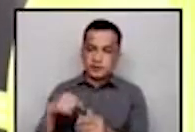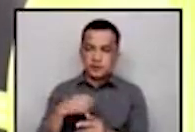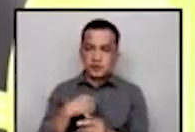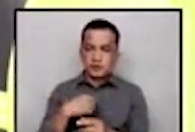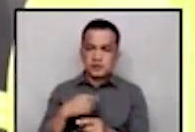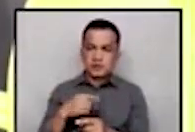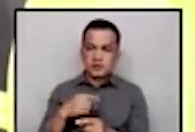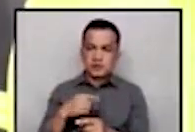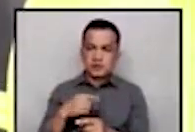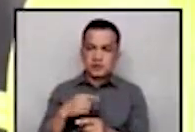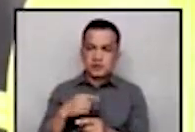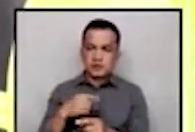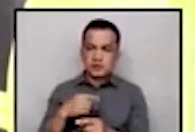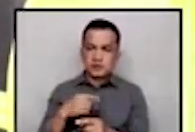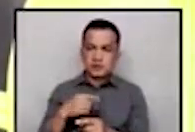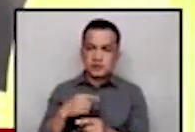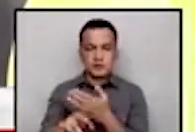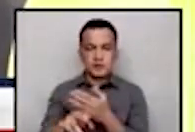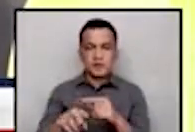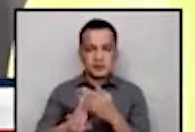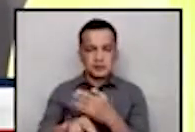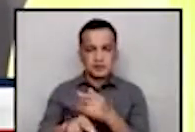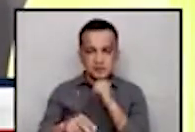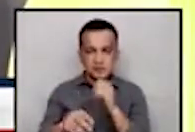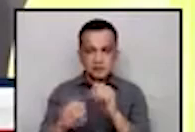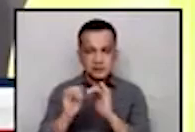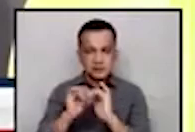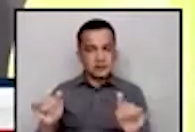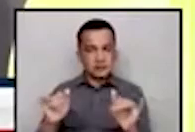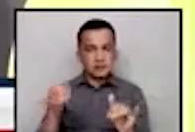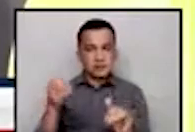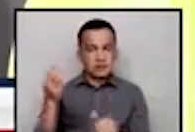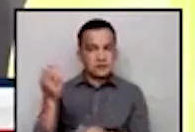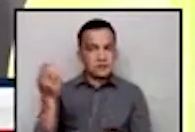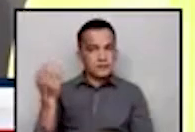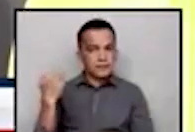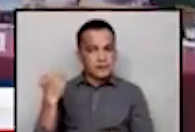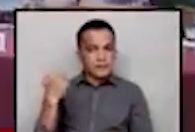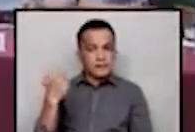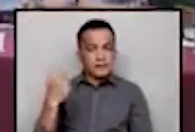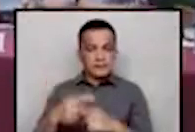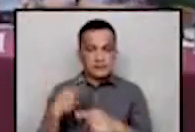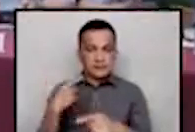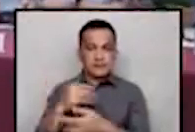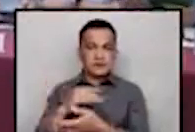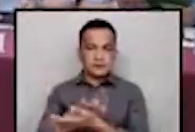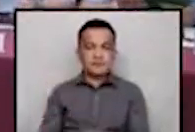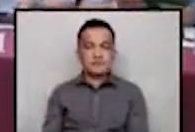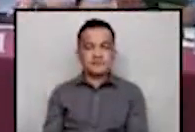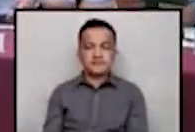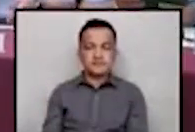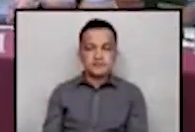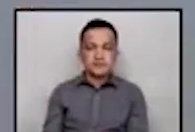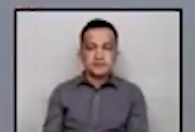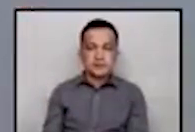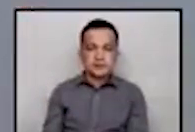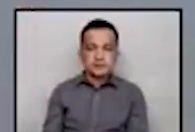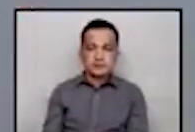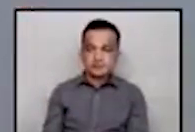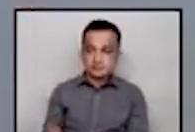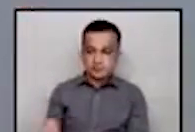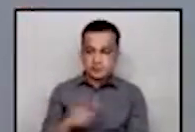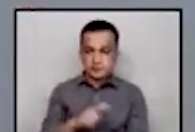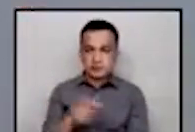But resumption not as it was in the pre-pandemic days. Pagdating naman sa ipatutupad na health